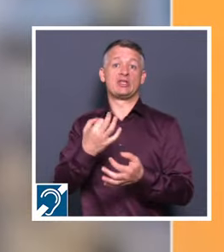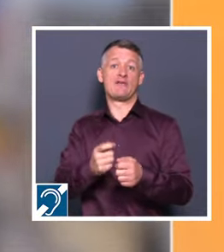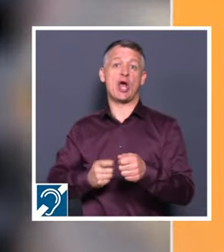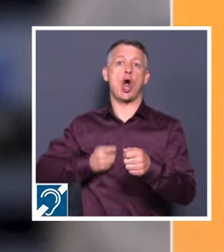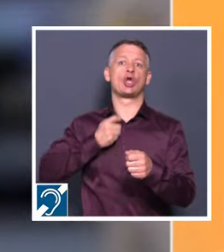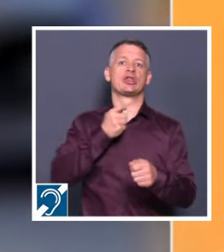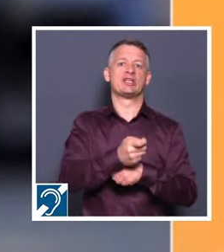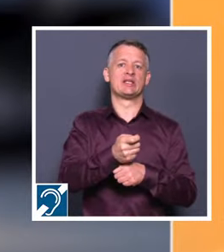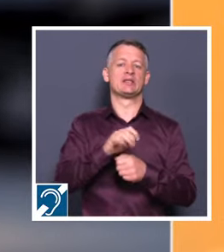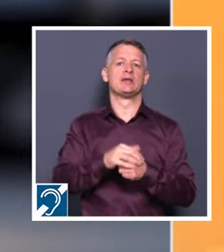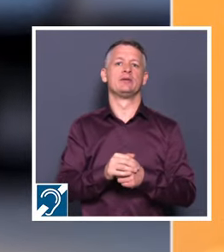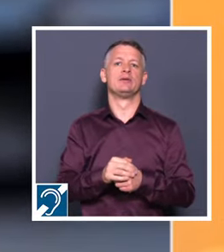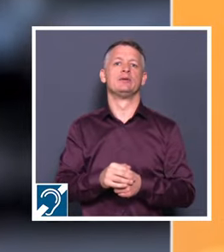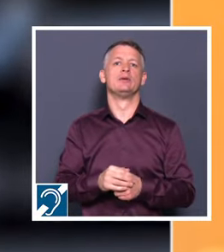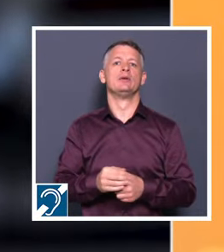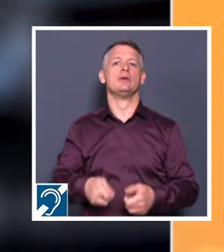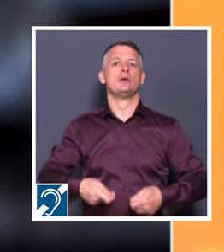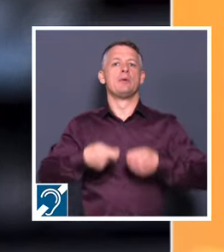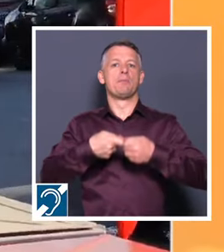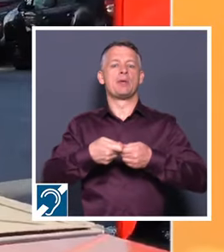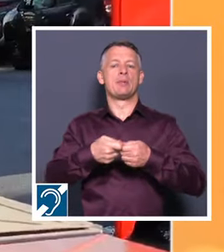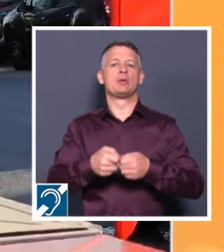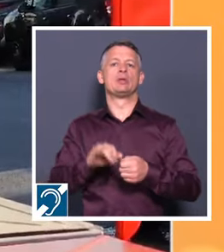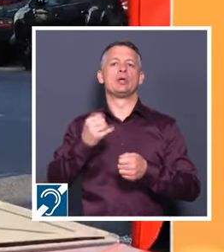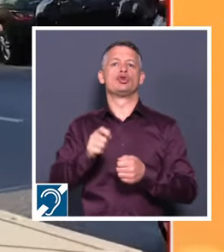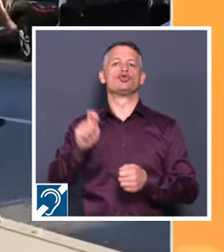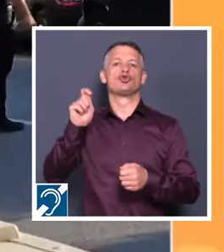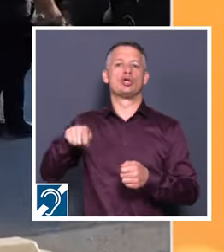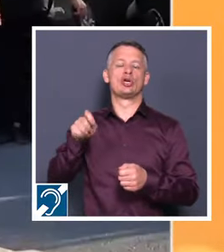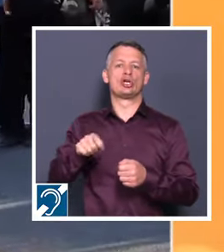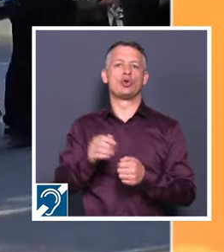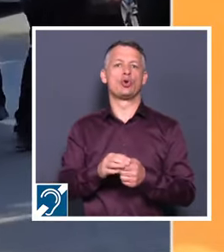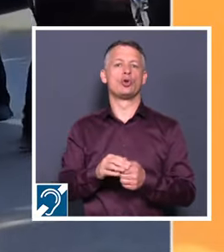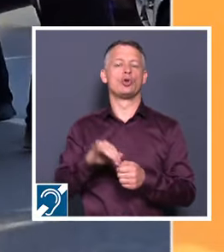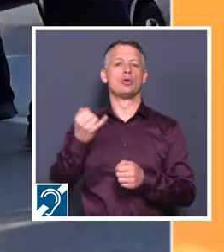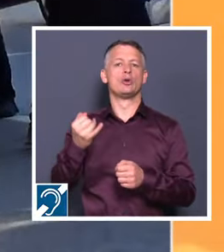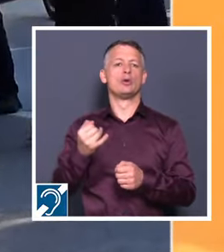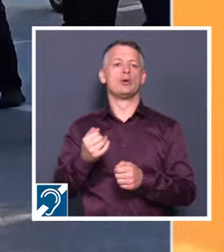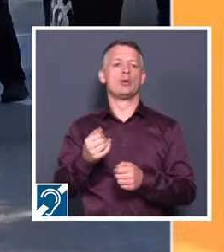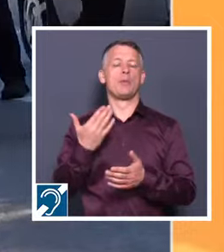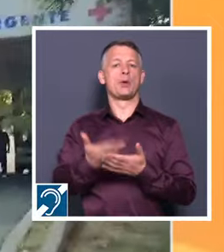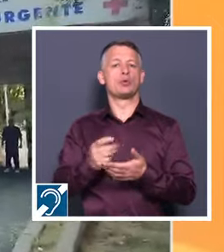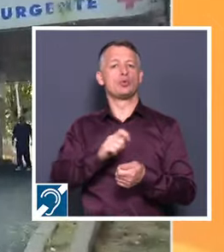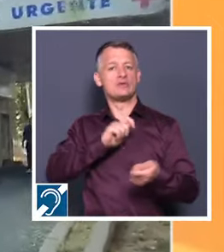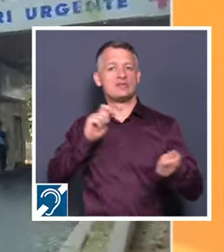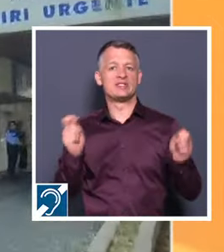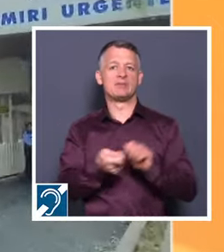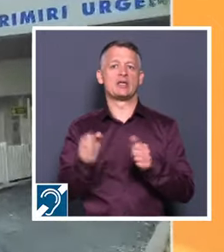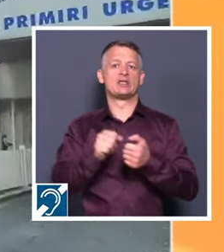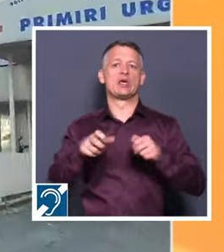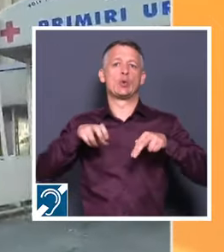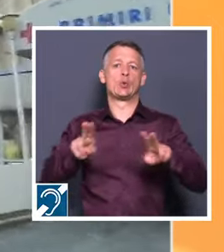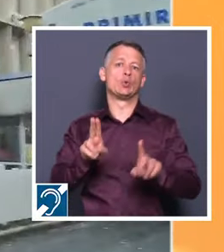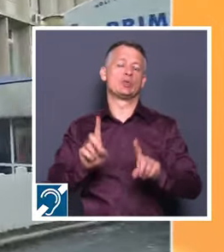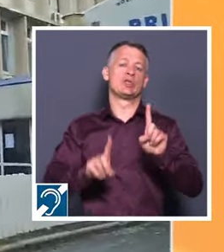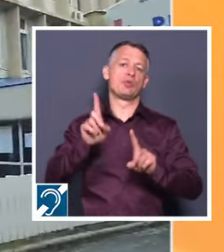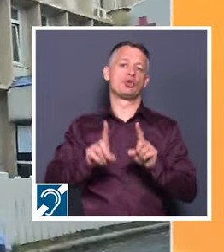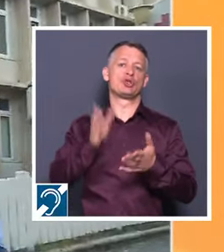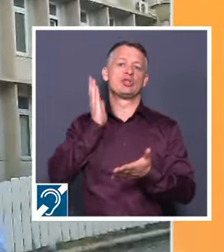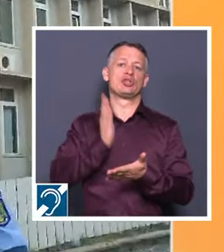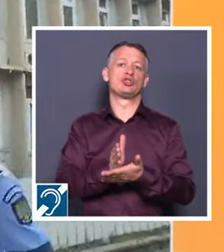contestată la completul de 5 judecători al înaltei curții pentru a fi răsturnată sau nu, în funcție de ceea ce